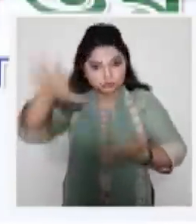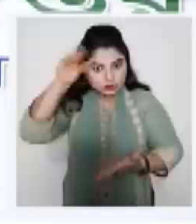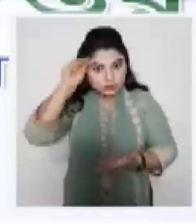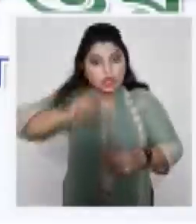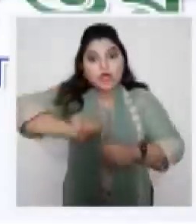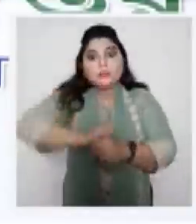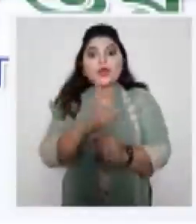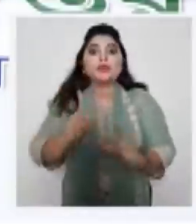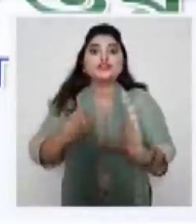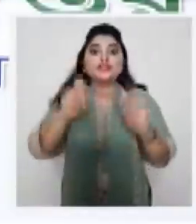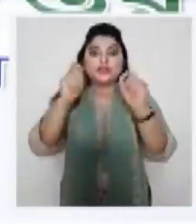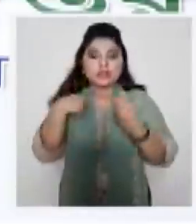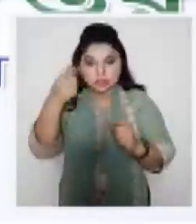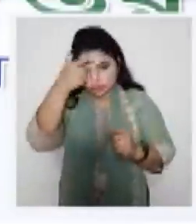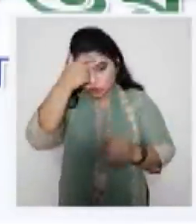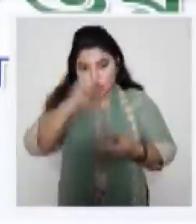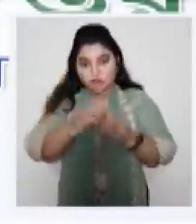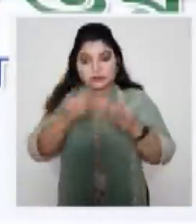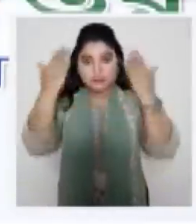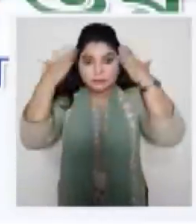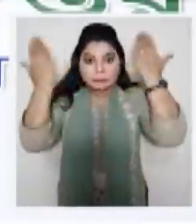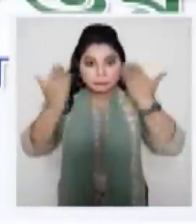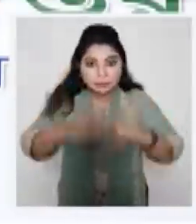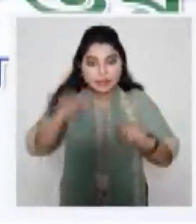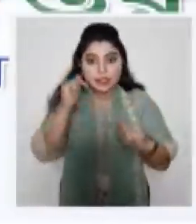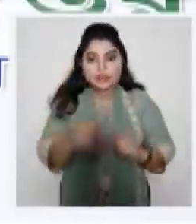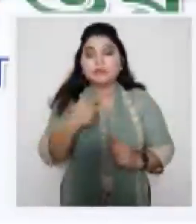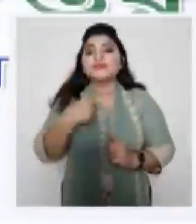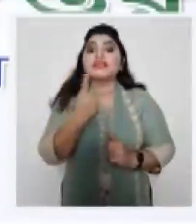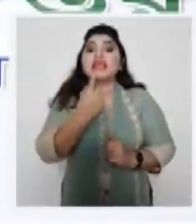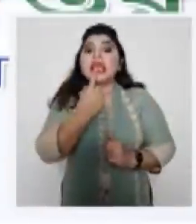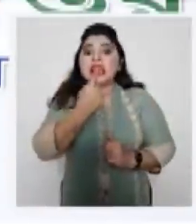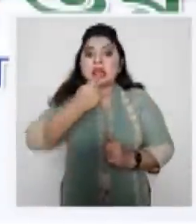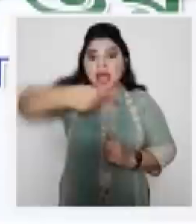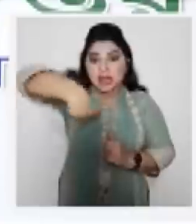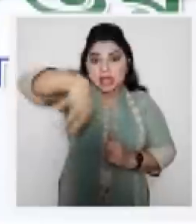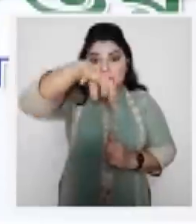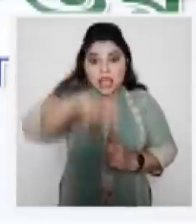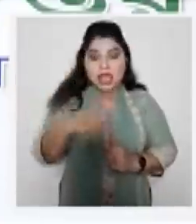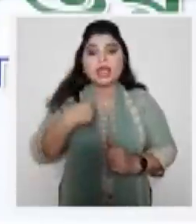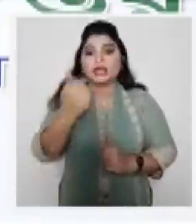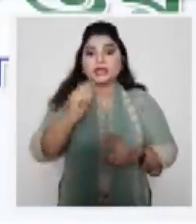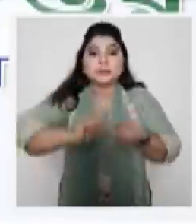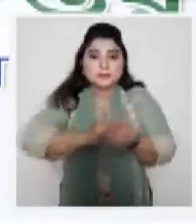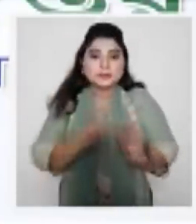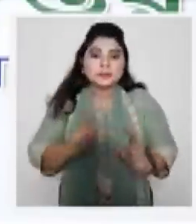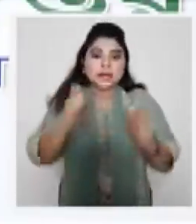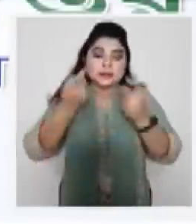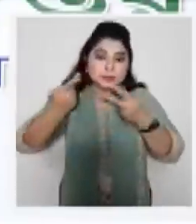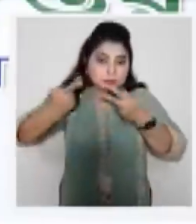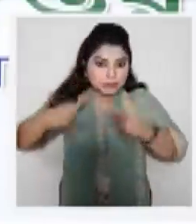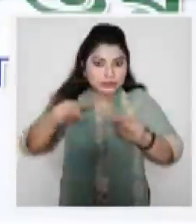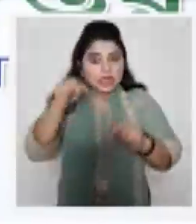www.corona.gov.bd। সর্বশেষ সংযোজিত গাইডলাইনটি হল কোভিড-19 সংক্রমণের ঝুঁকি বিবেচনায় জোনভিত্তিক সংযমন